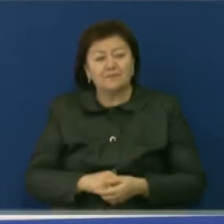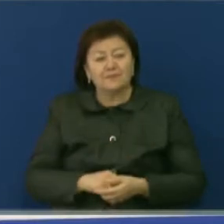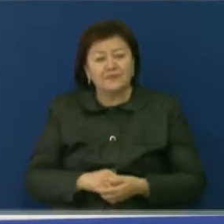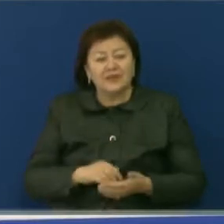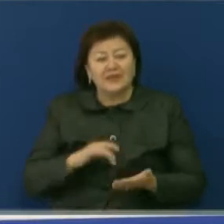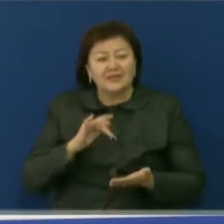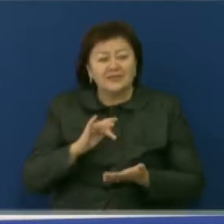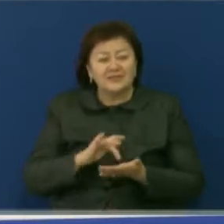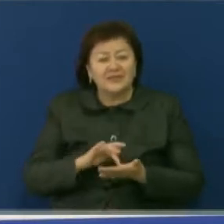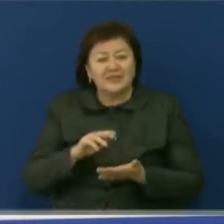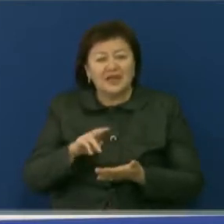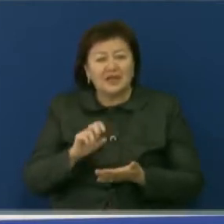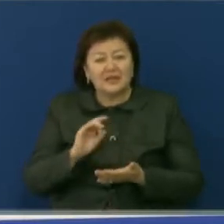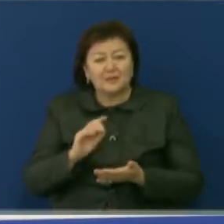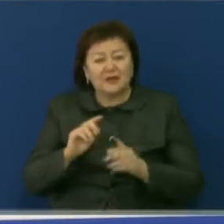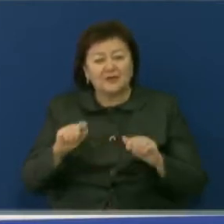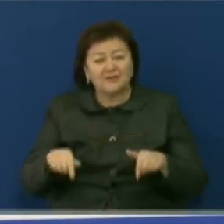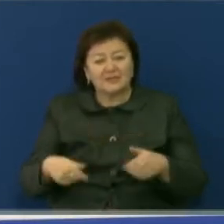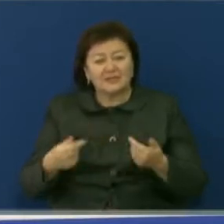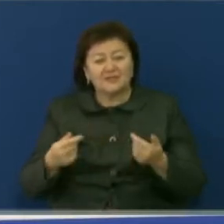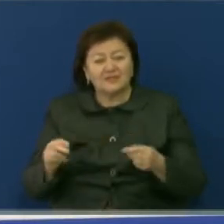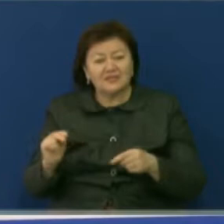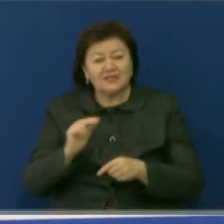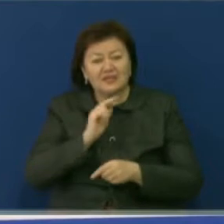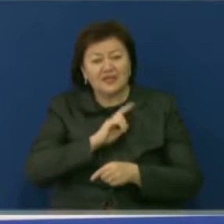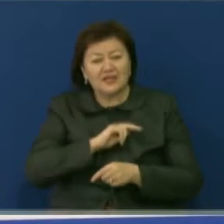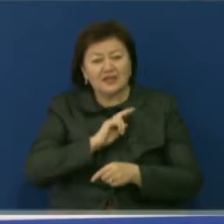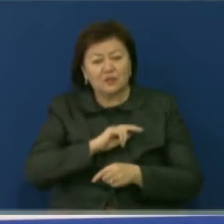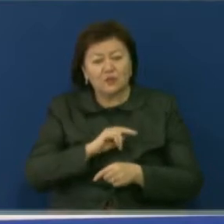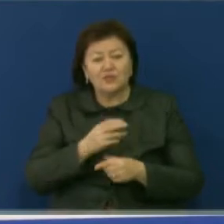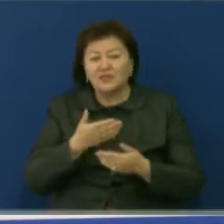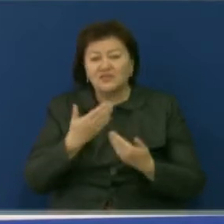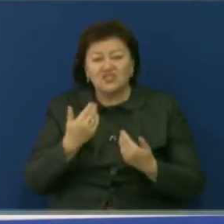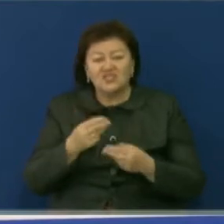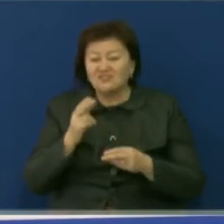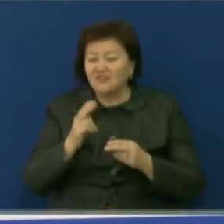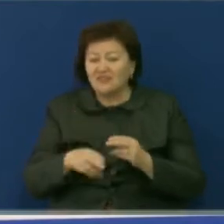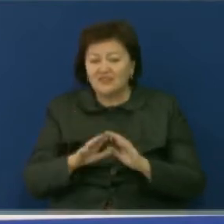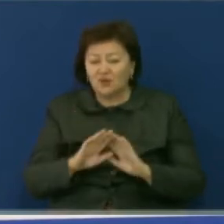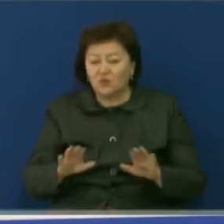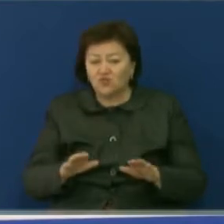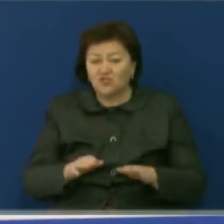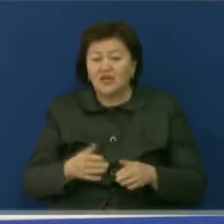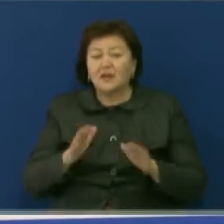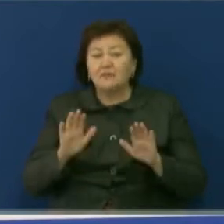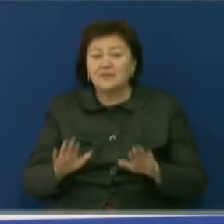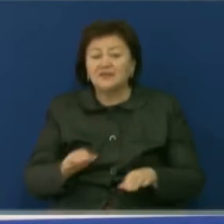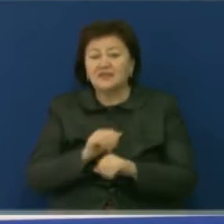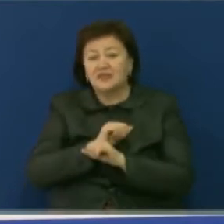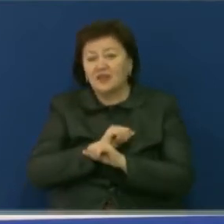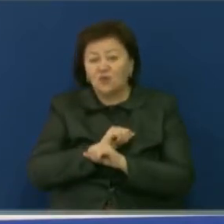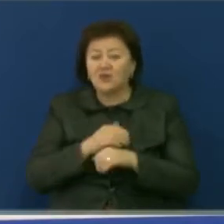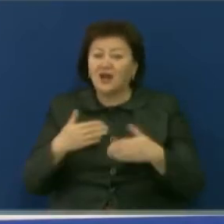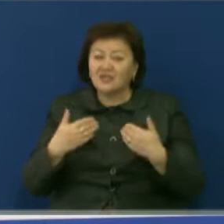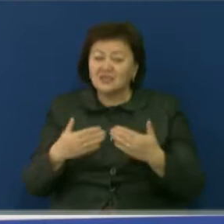Орталық саябақты қайта құру жұмыстарының толықтай аяқталмағандығына семейліктердің көңілі толмауда. Демалыс орны келушілер үшін ашық болғанмен